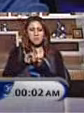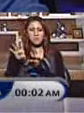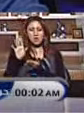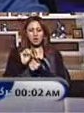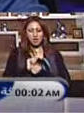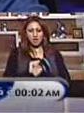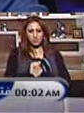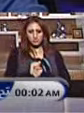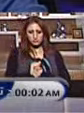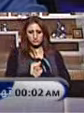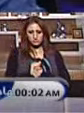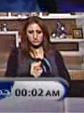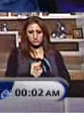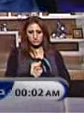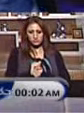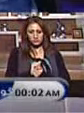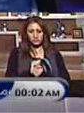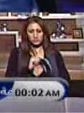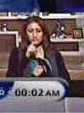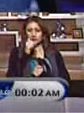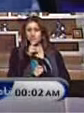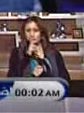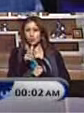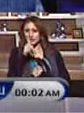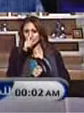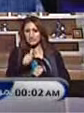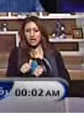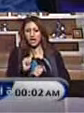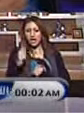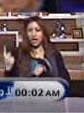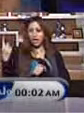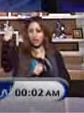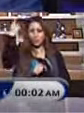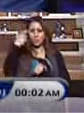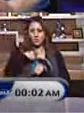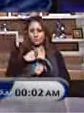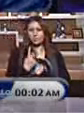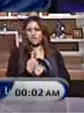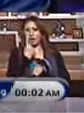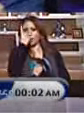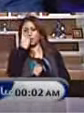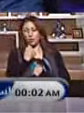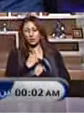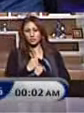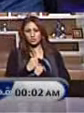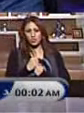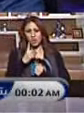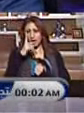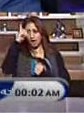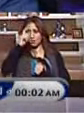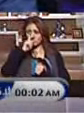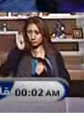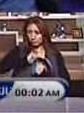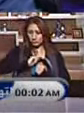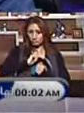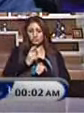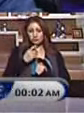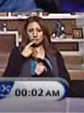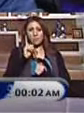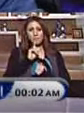هل رضي الرسول عن ردها مع انه ده رد فعل هي لم تبدا ولكن كان فعل ورد فعل والبادي الله لكن قال يا